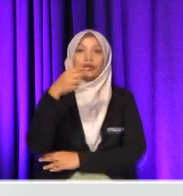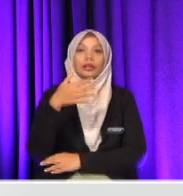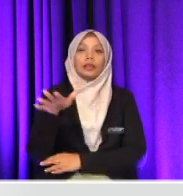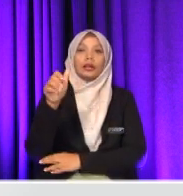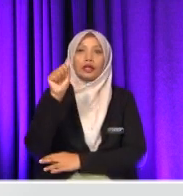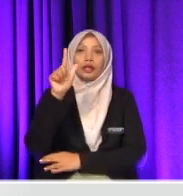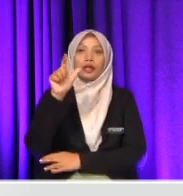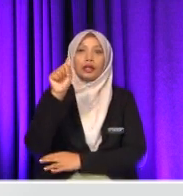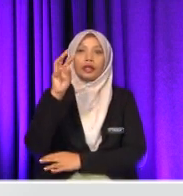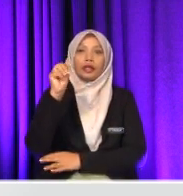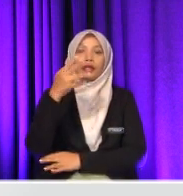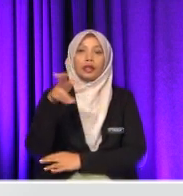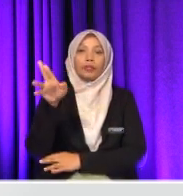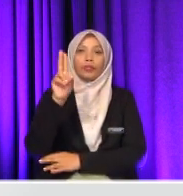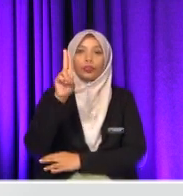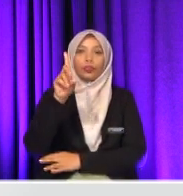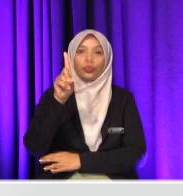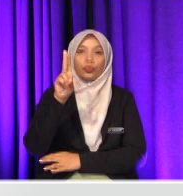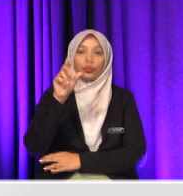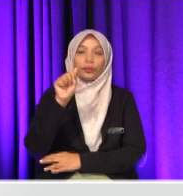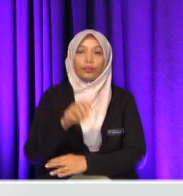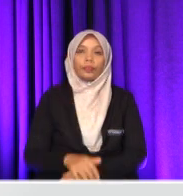Hai Lutfi Oke